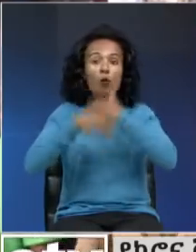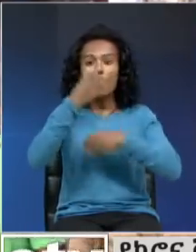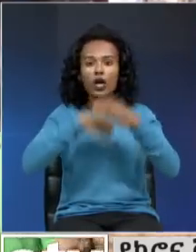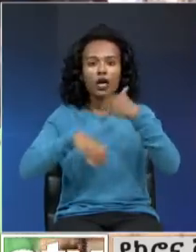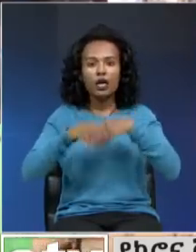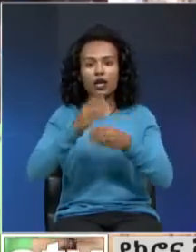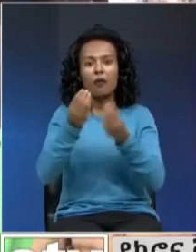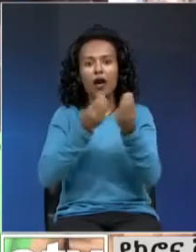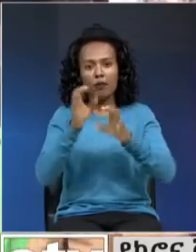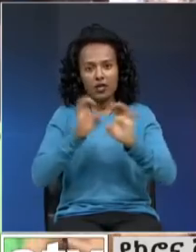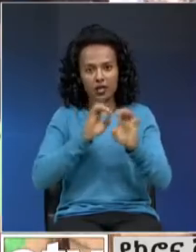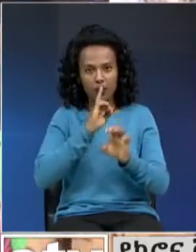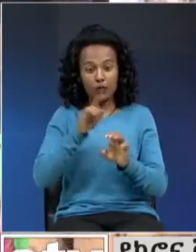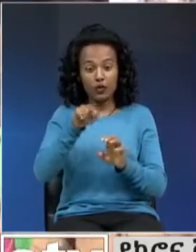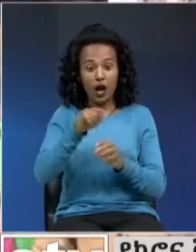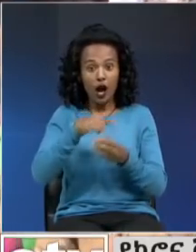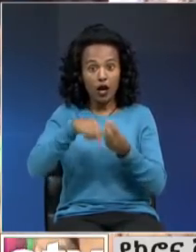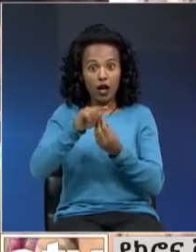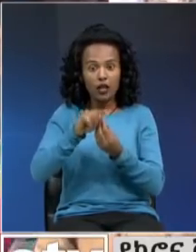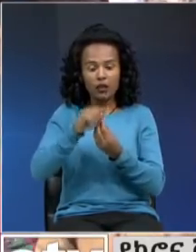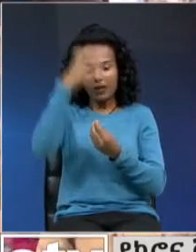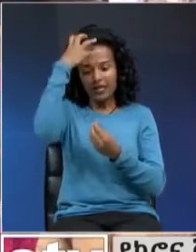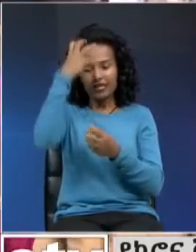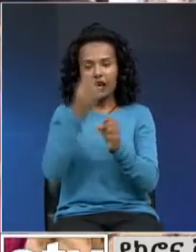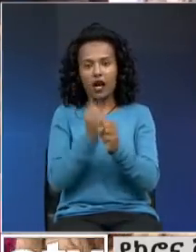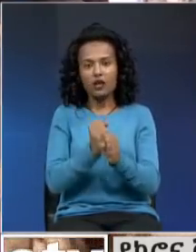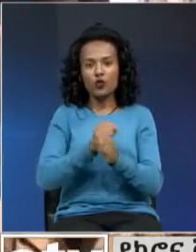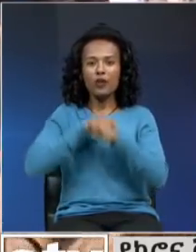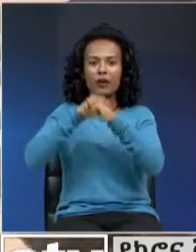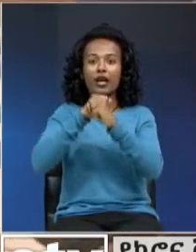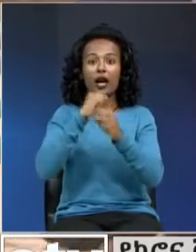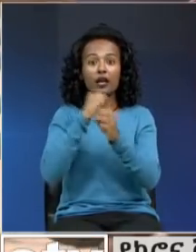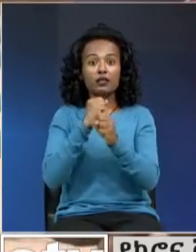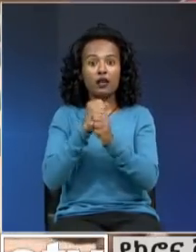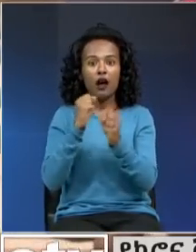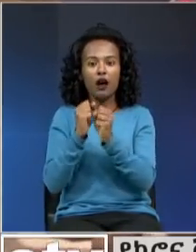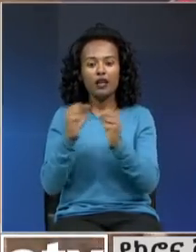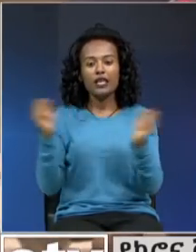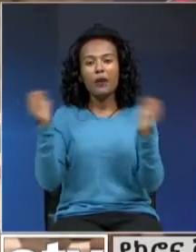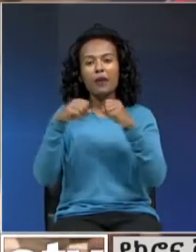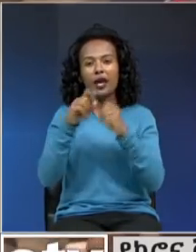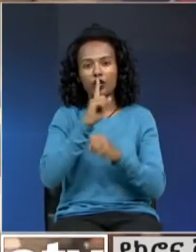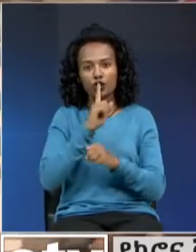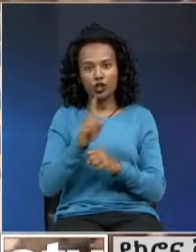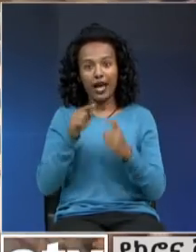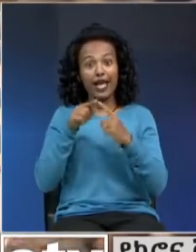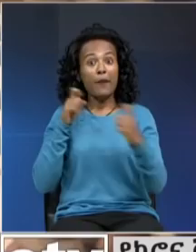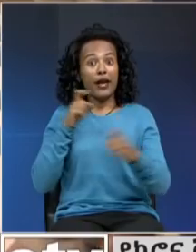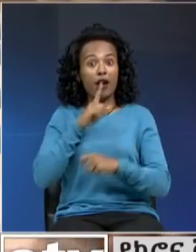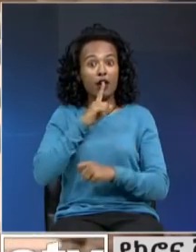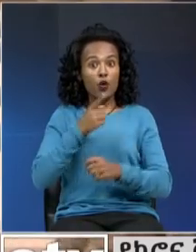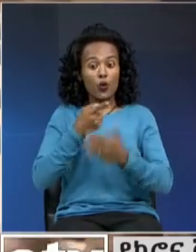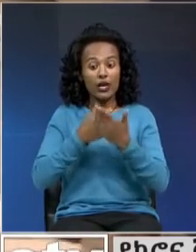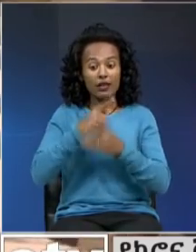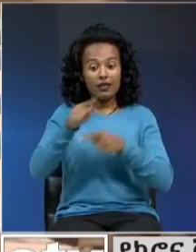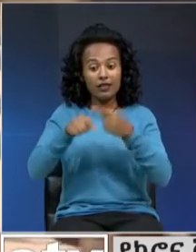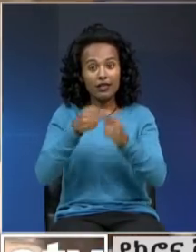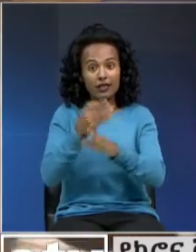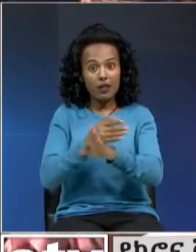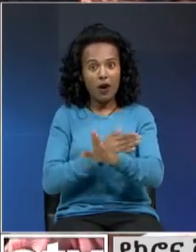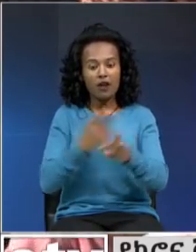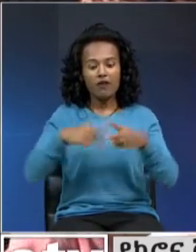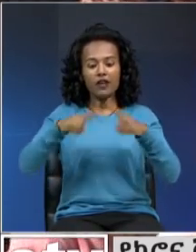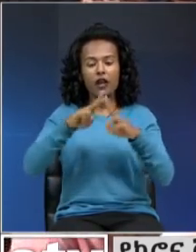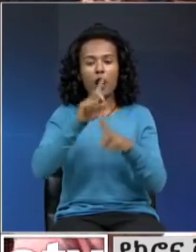ነው። ይህ አካሄድ መንግስት ከያዘው የቫይረሱን ስርጭት የመከላከል ስራ ጋር የሚጋጭና የሚቃረን ነው። ይህንን ሂደት ለማረም